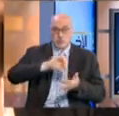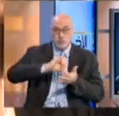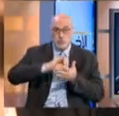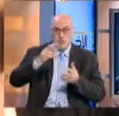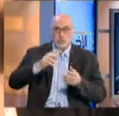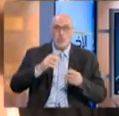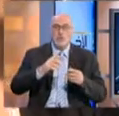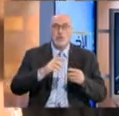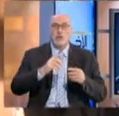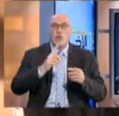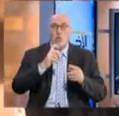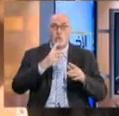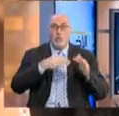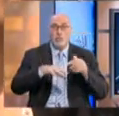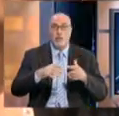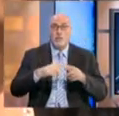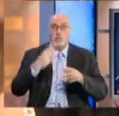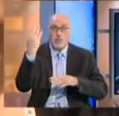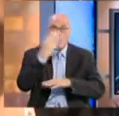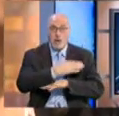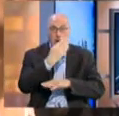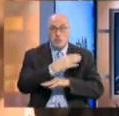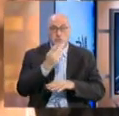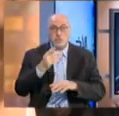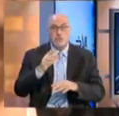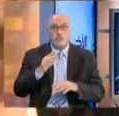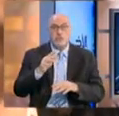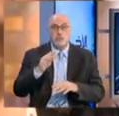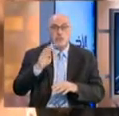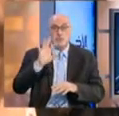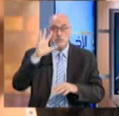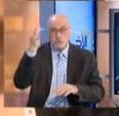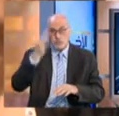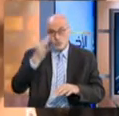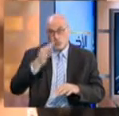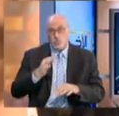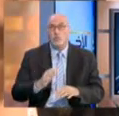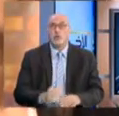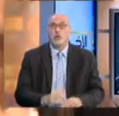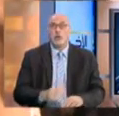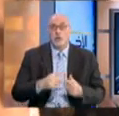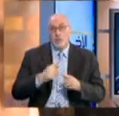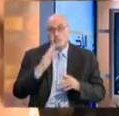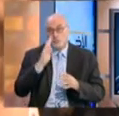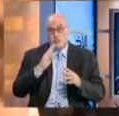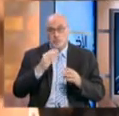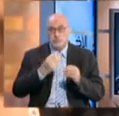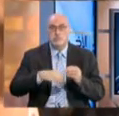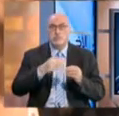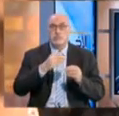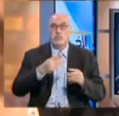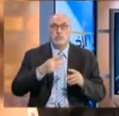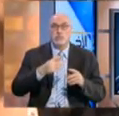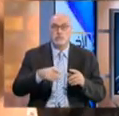souterraines 20% et les eaux de barrage 20%. Donc avec l'entrée en service inchallah à la prochaine station